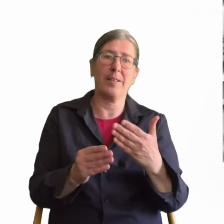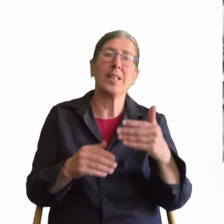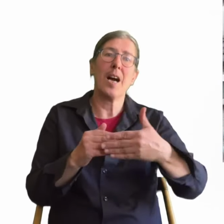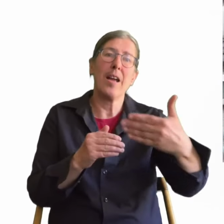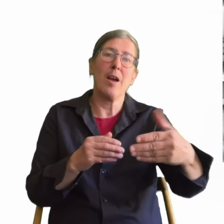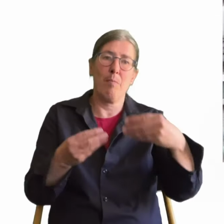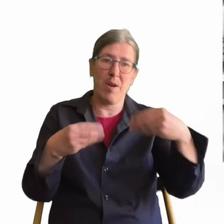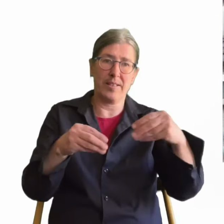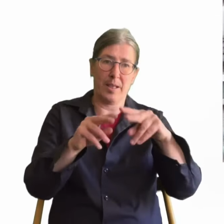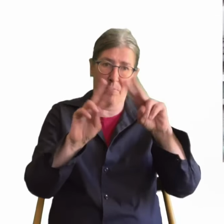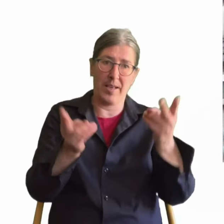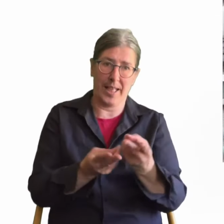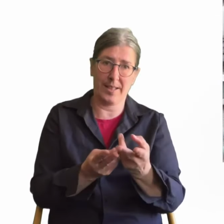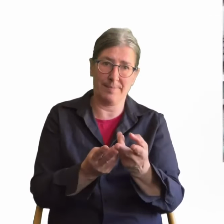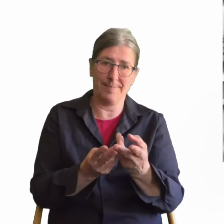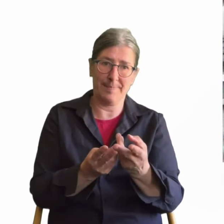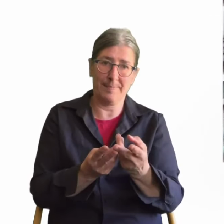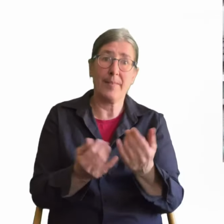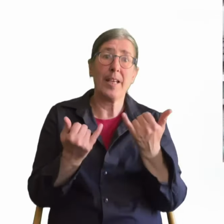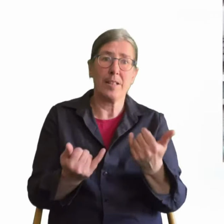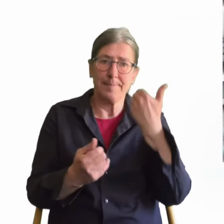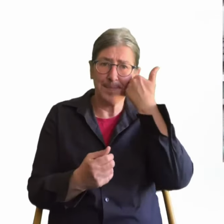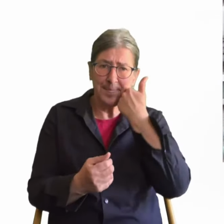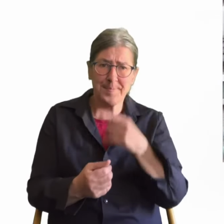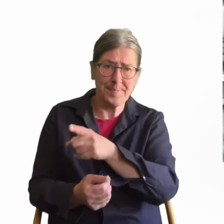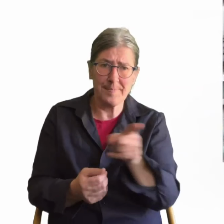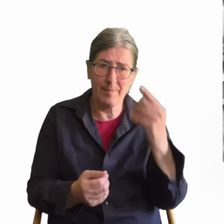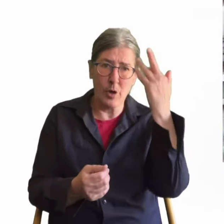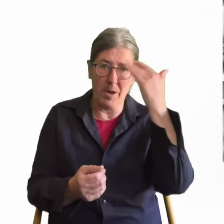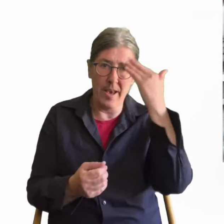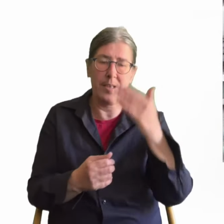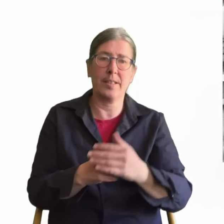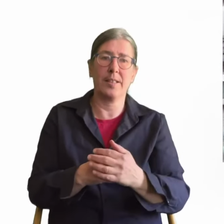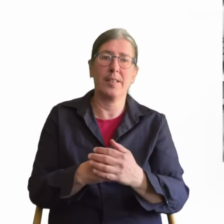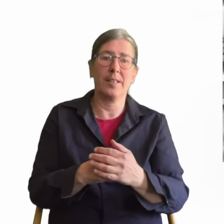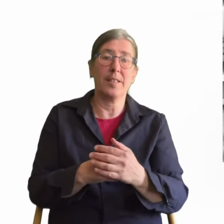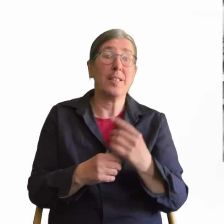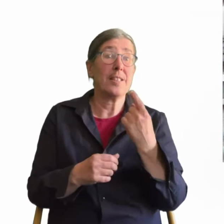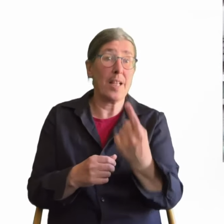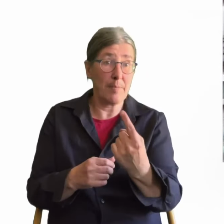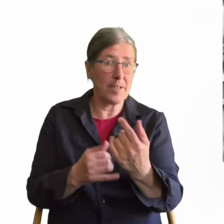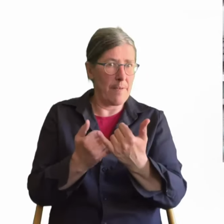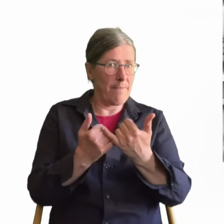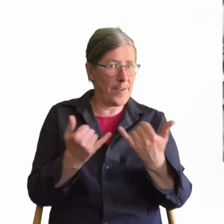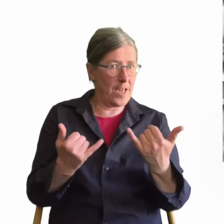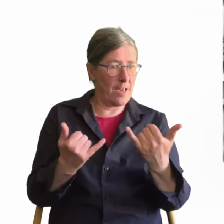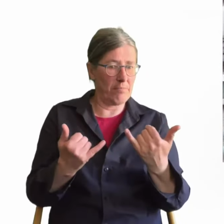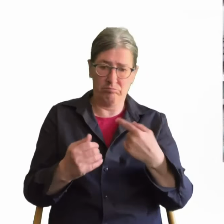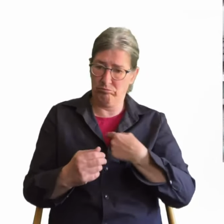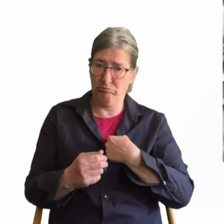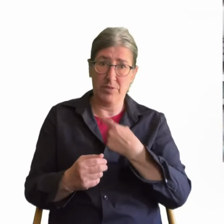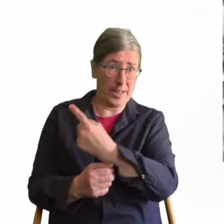Teil der Reihe der Plastikplanet. Jetzt möchte ich euch bitten, euch zu überlegen, wie könnt ihr